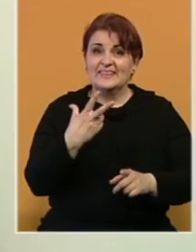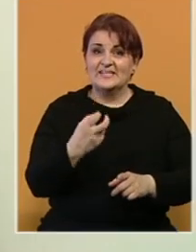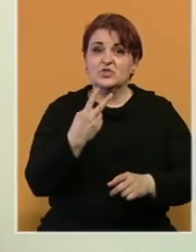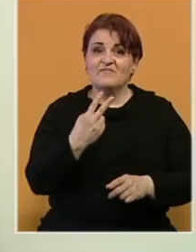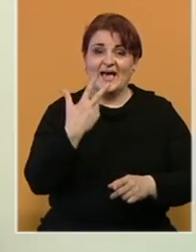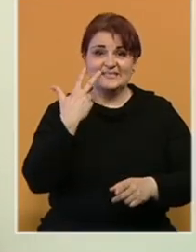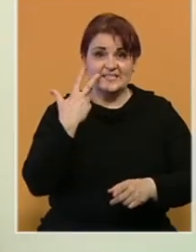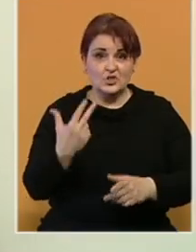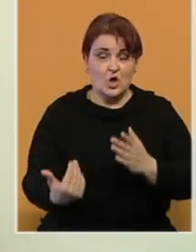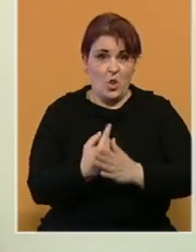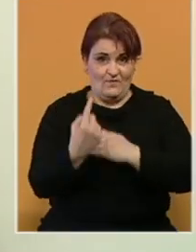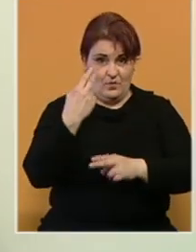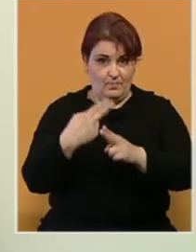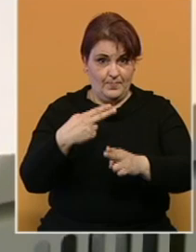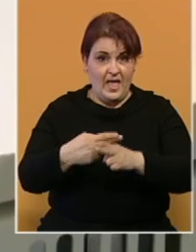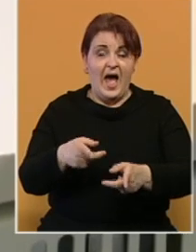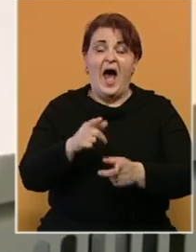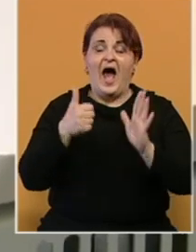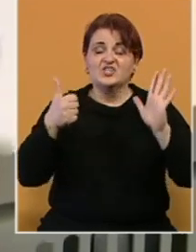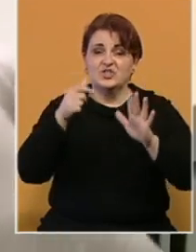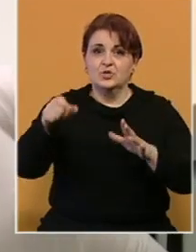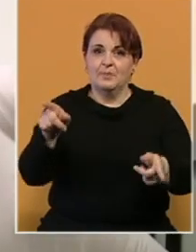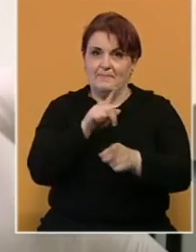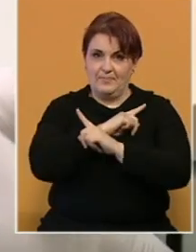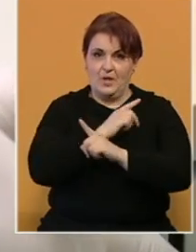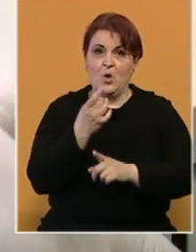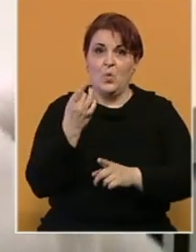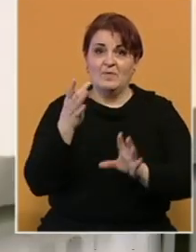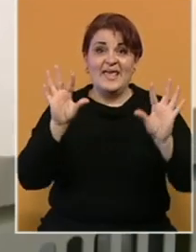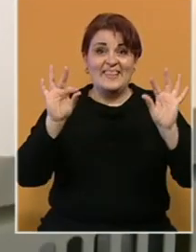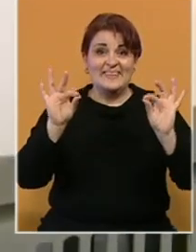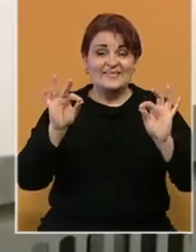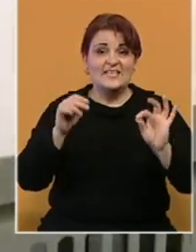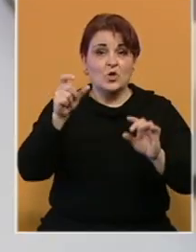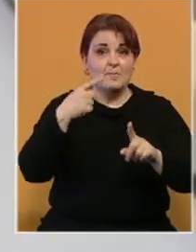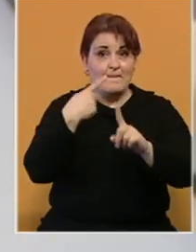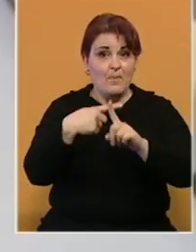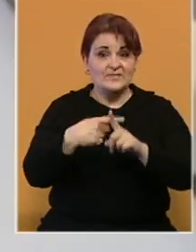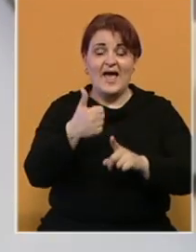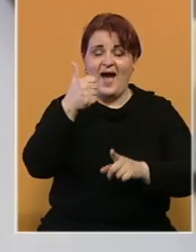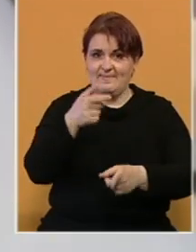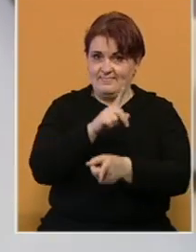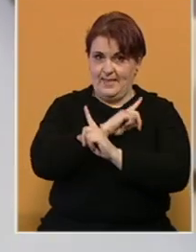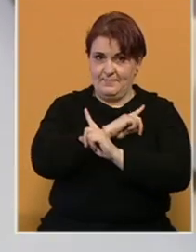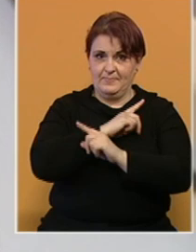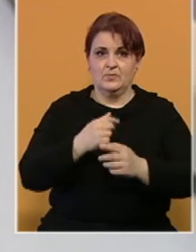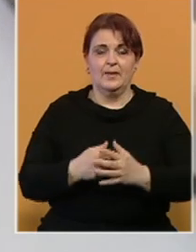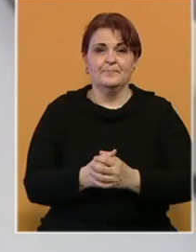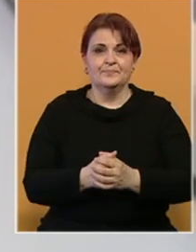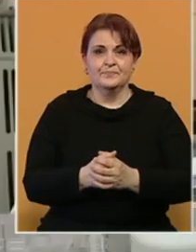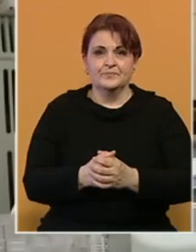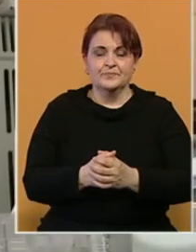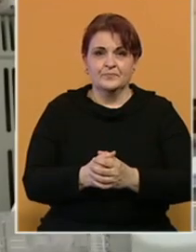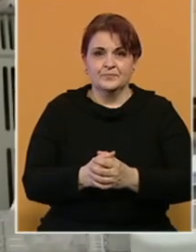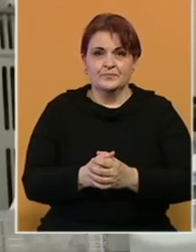Srpskoj 323 je novozaraženo, a 6 preminulo. U Brčko distriktu 10 osoba je pozitivno, a 1 je preminula.